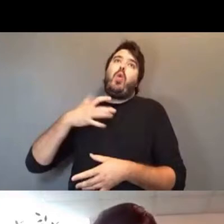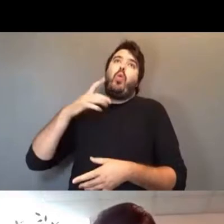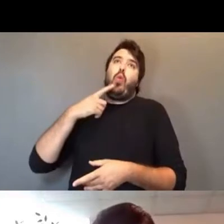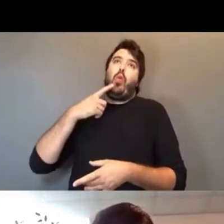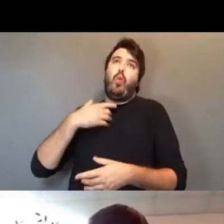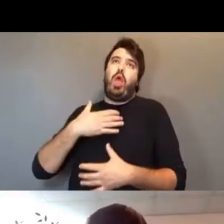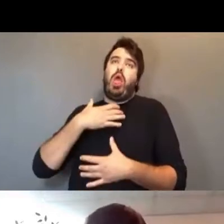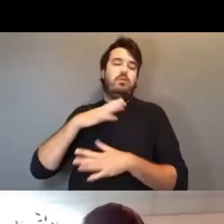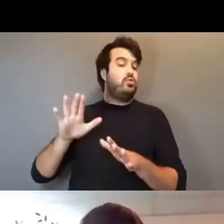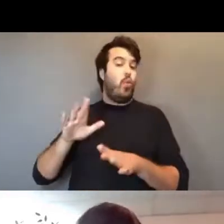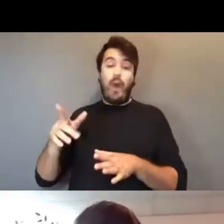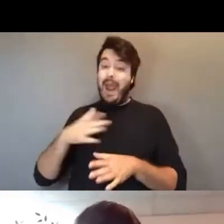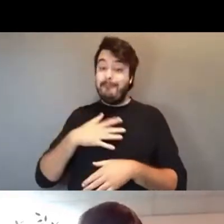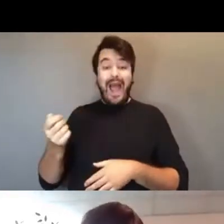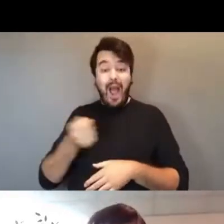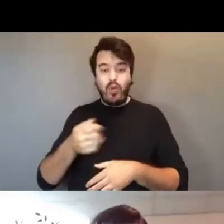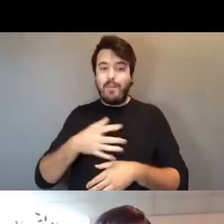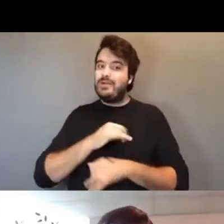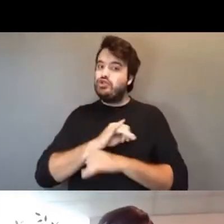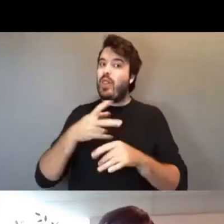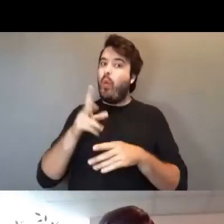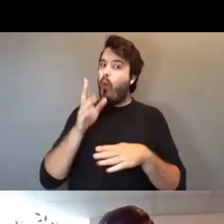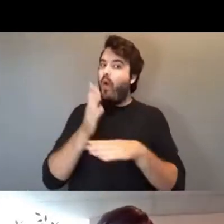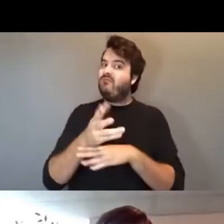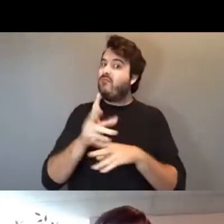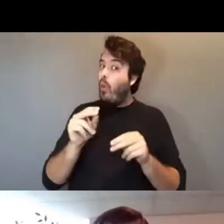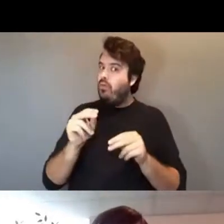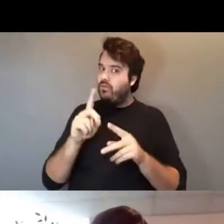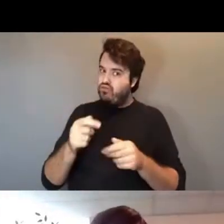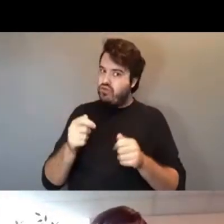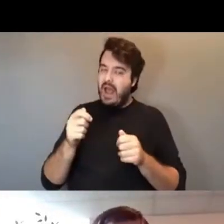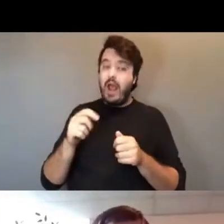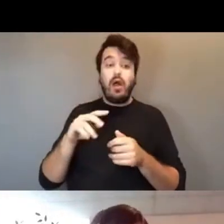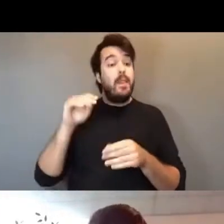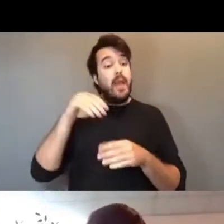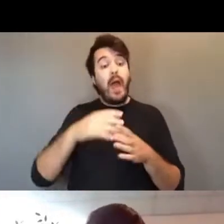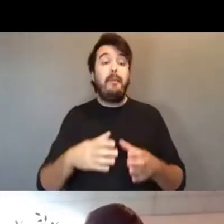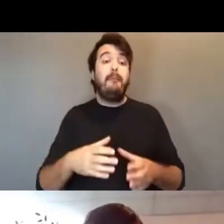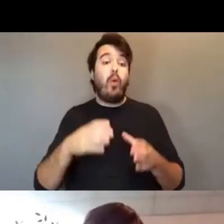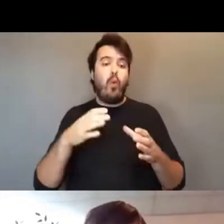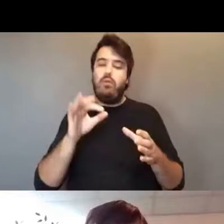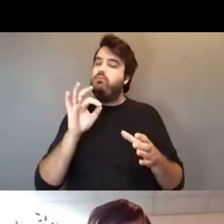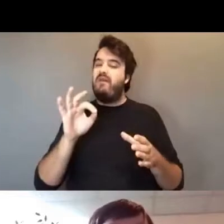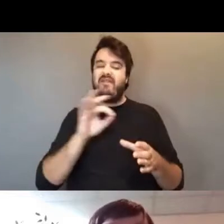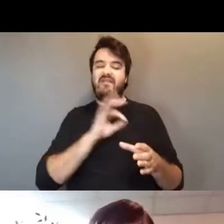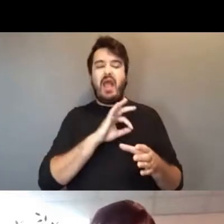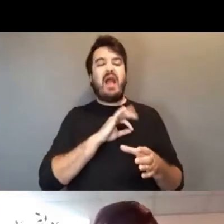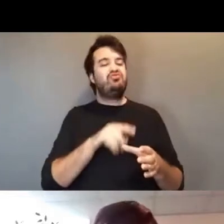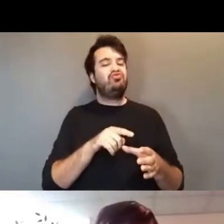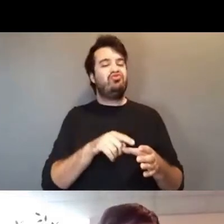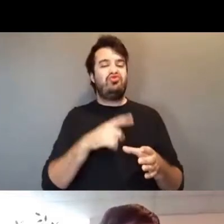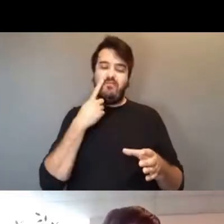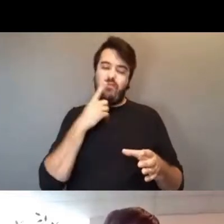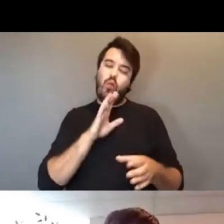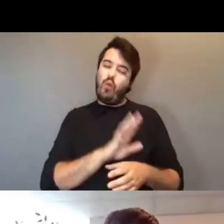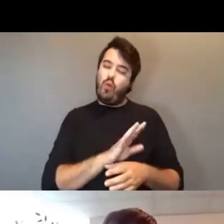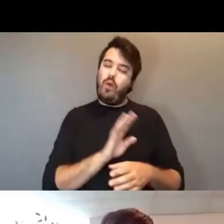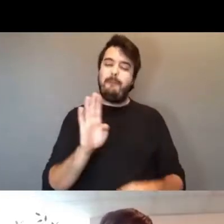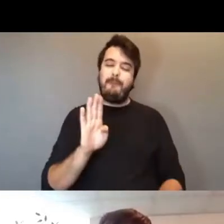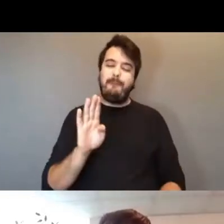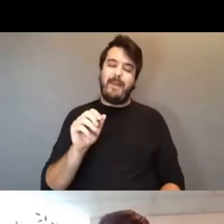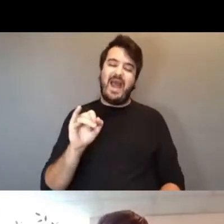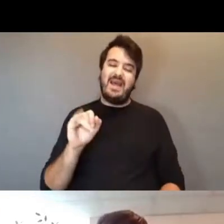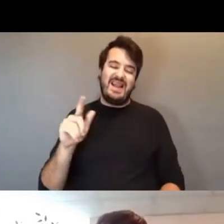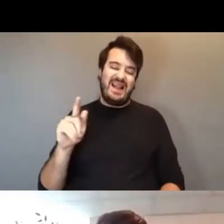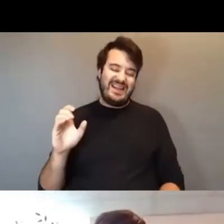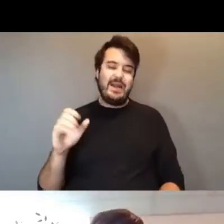bien sûr, mais jamais en excès. Donc, être dans un pot, c'est bénéfique pour le basilic. Puis, vous